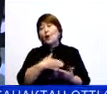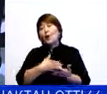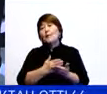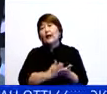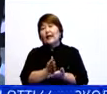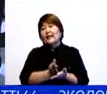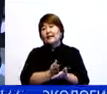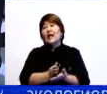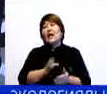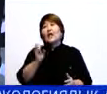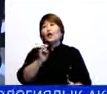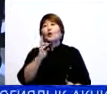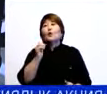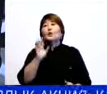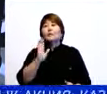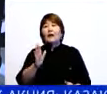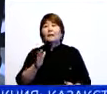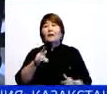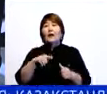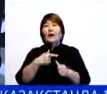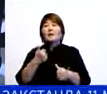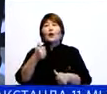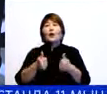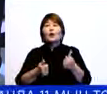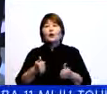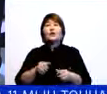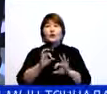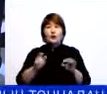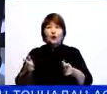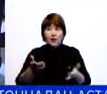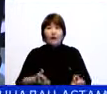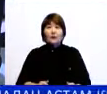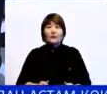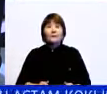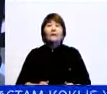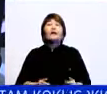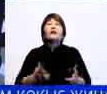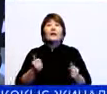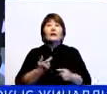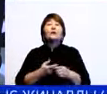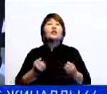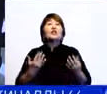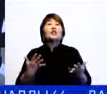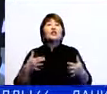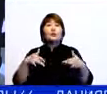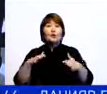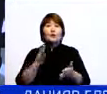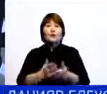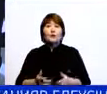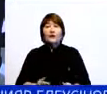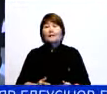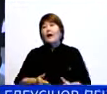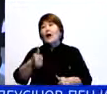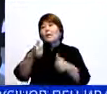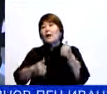қайраткері Елеу Көшербаевты еске алуға арналған турнирдің сюжеті дайын ғой? Иә, әрине. Аха, осымен нешінші рет өткізіліп отыр?